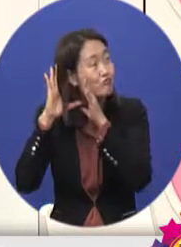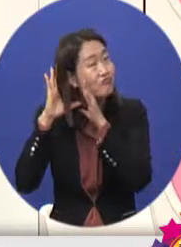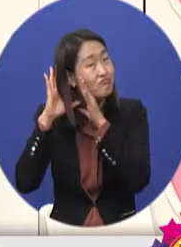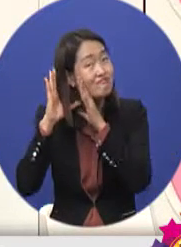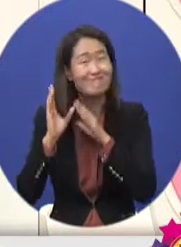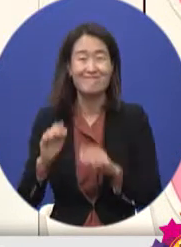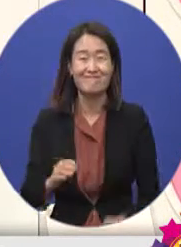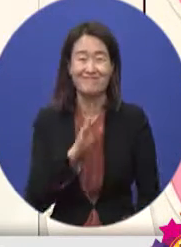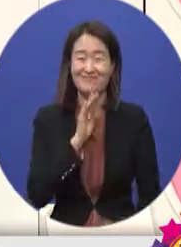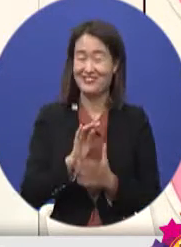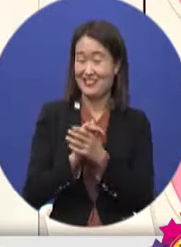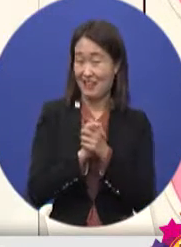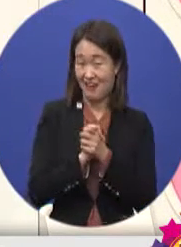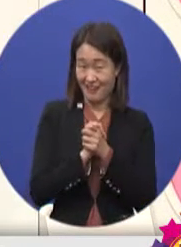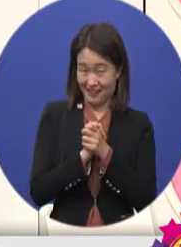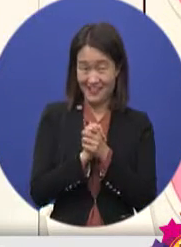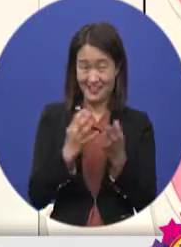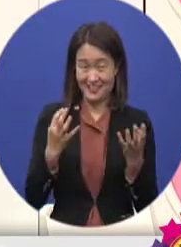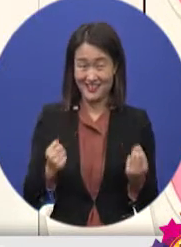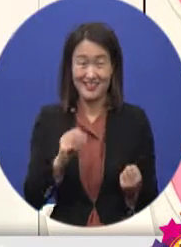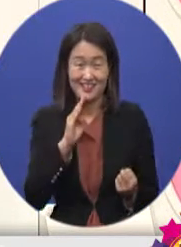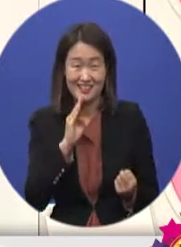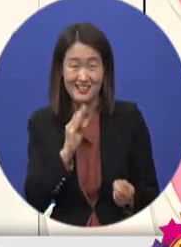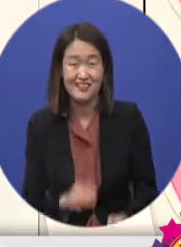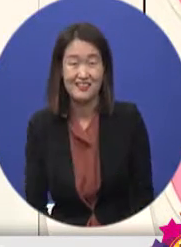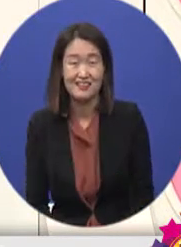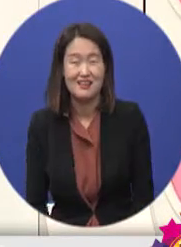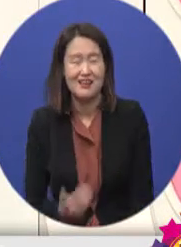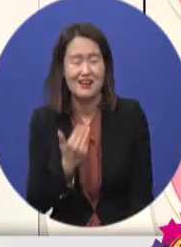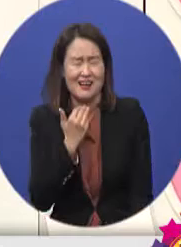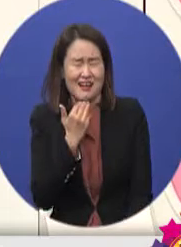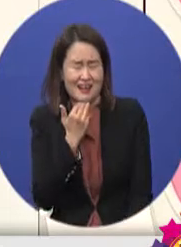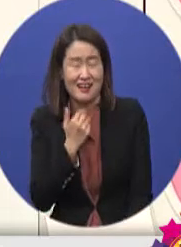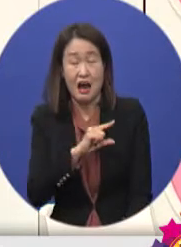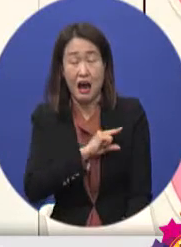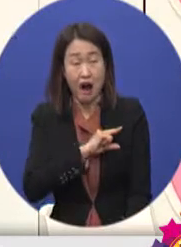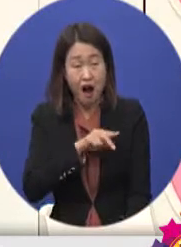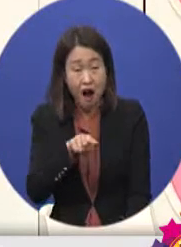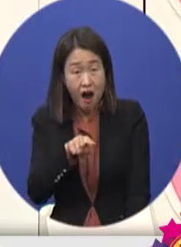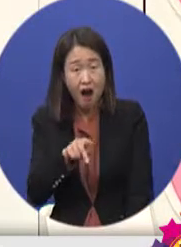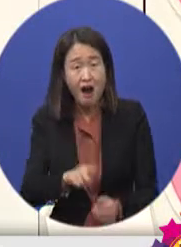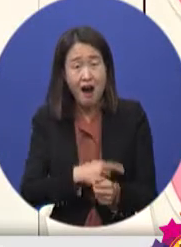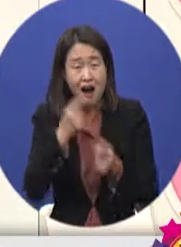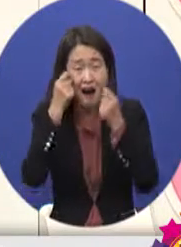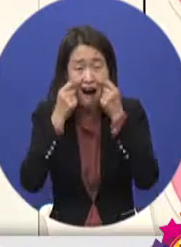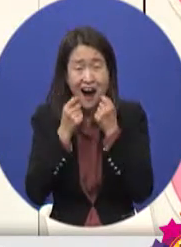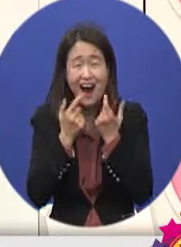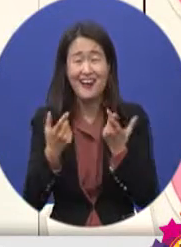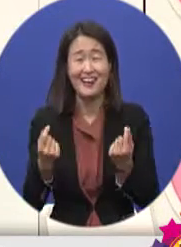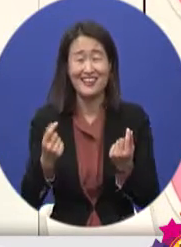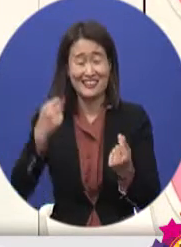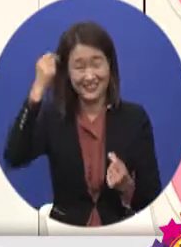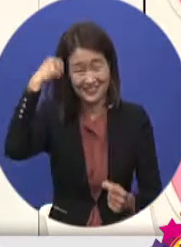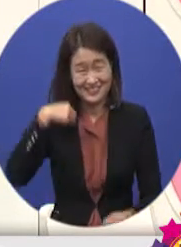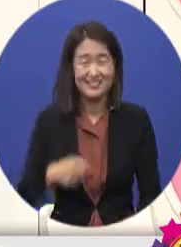들어도 정이 잔뜩 들어가지고 예. 기다리고 성함만 뵈도 눈물이 왈칵 나려고 합니다. 아이구나.